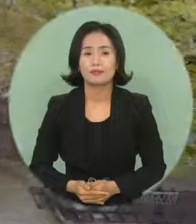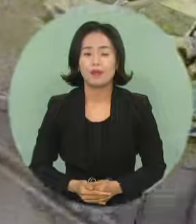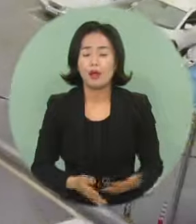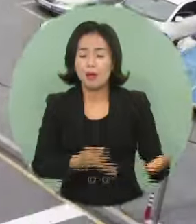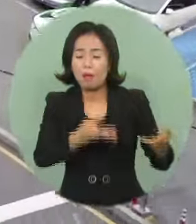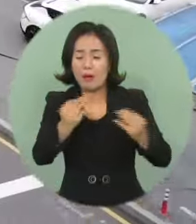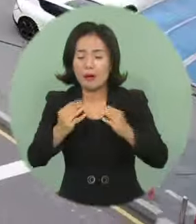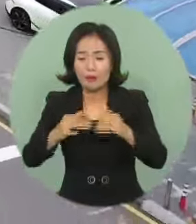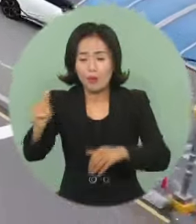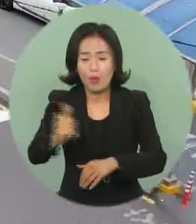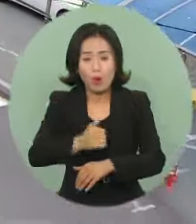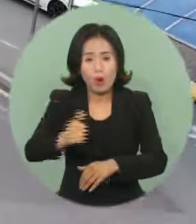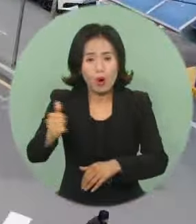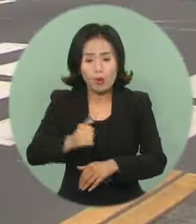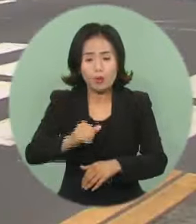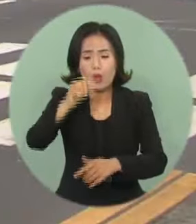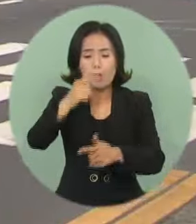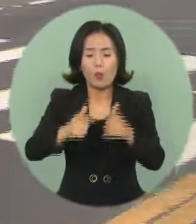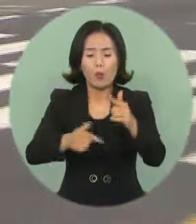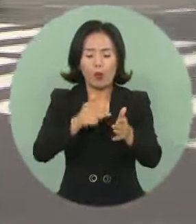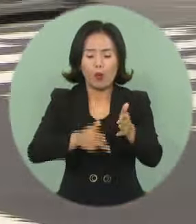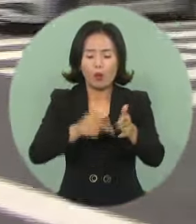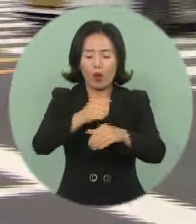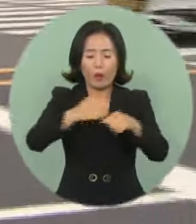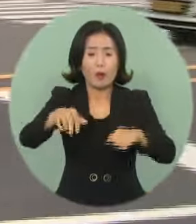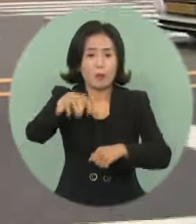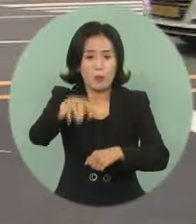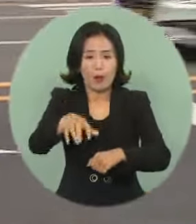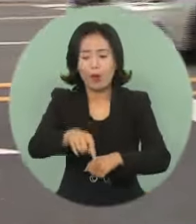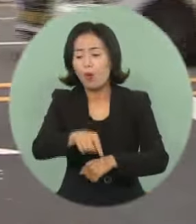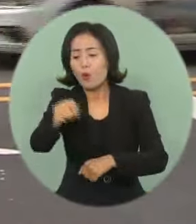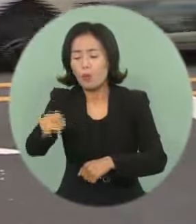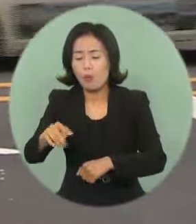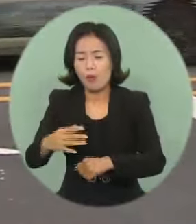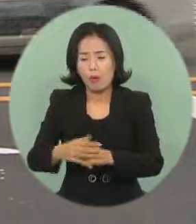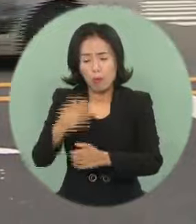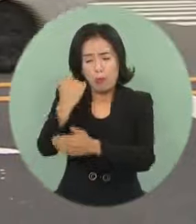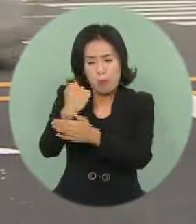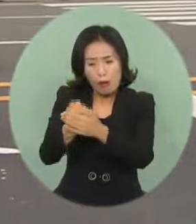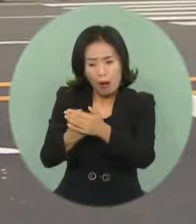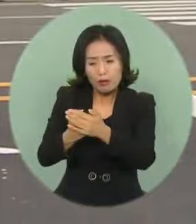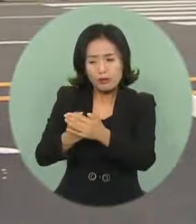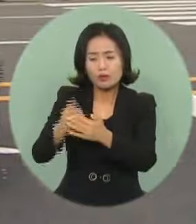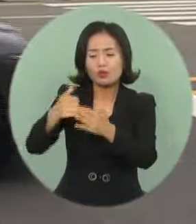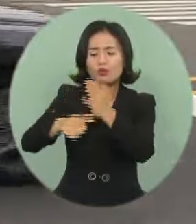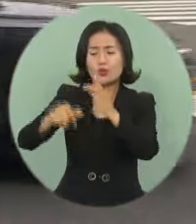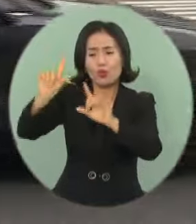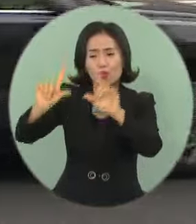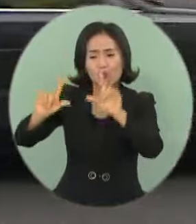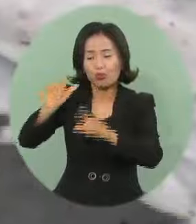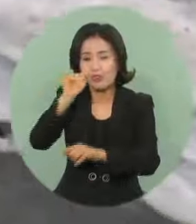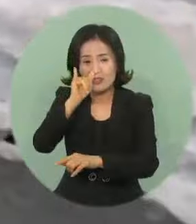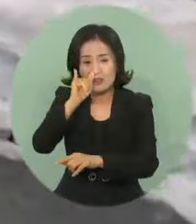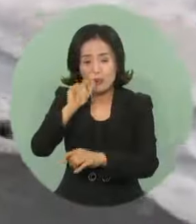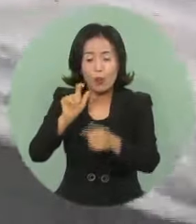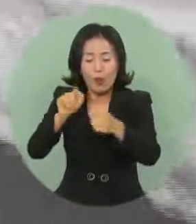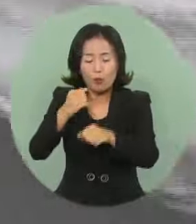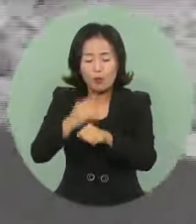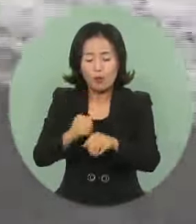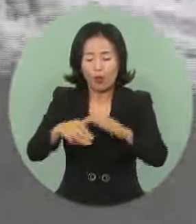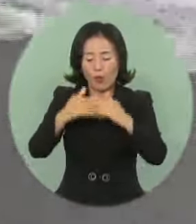수많은 사람들이 오가는 목포역 광장 앞. 구석 한켠에 허름한 조형물이 눈에 띕니다. 다가가 살펴보니